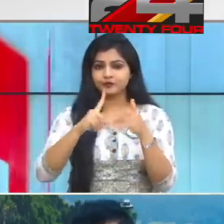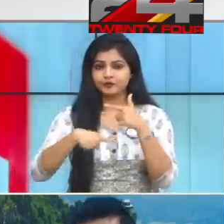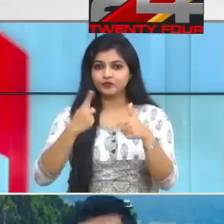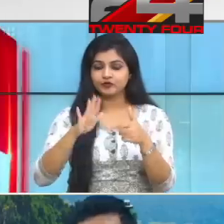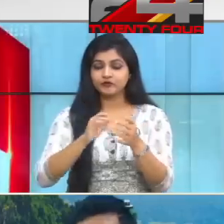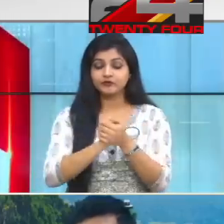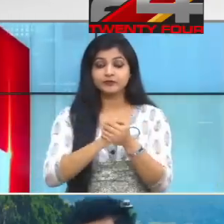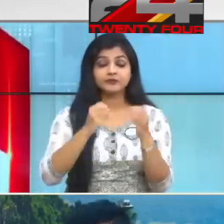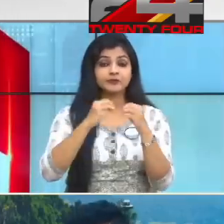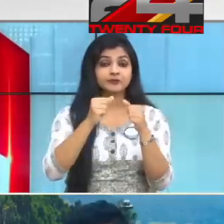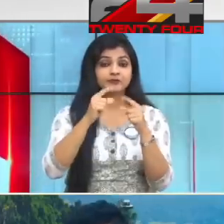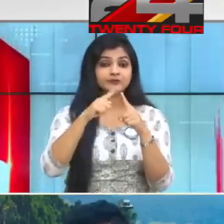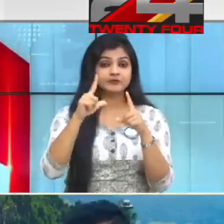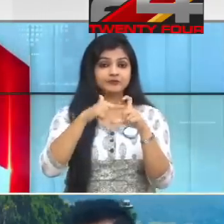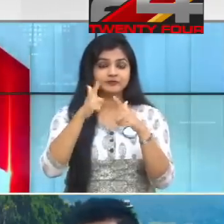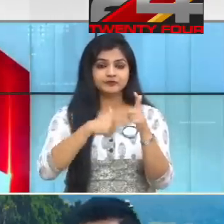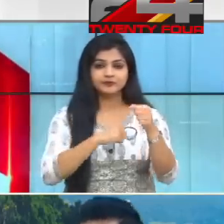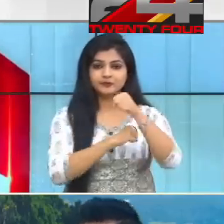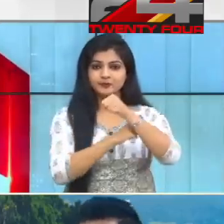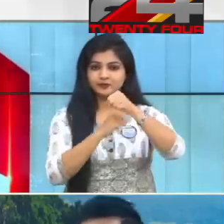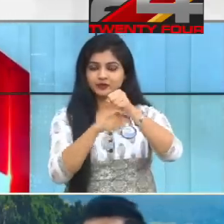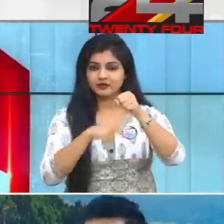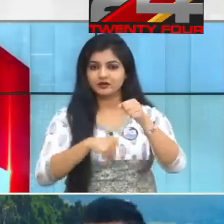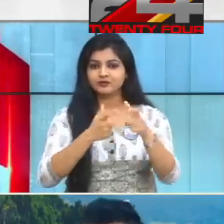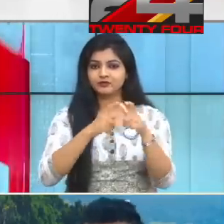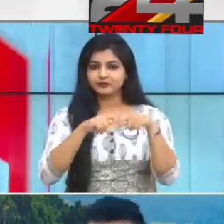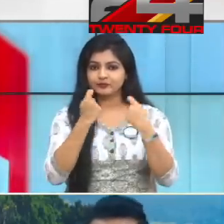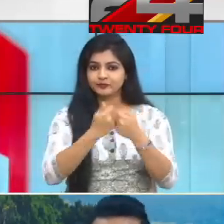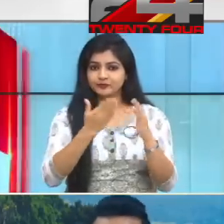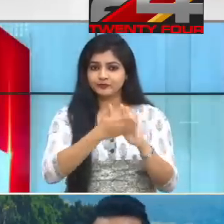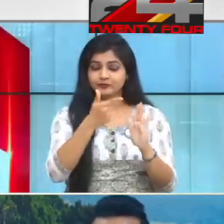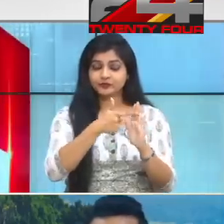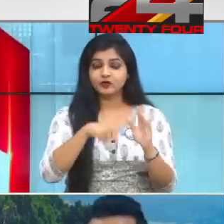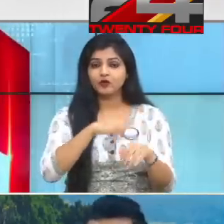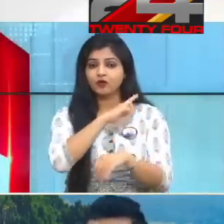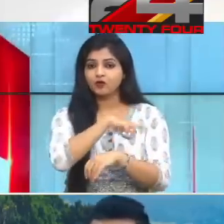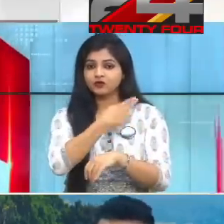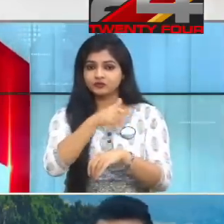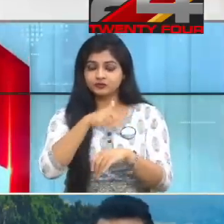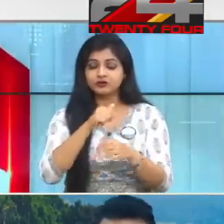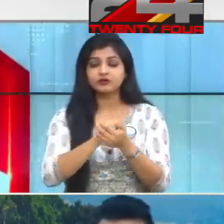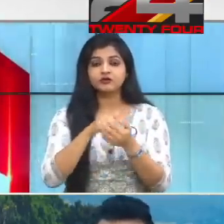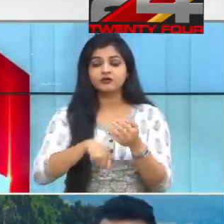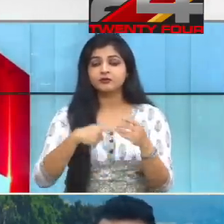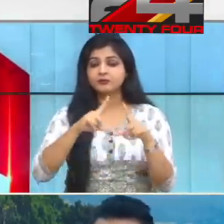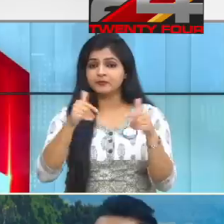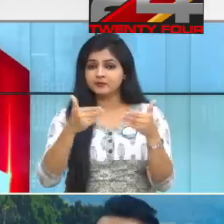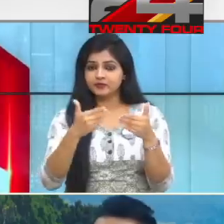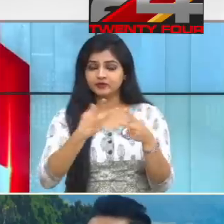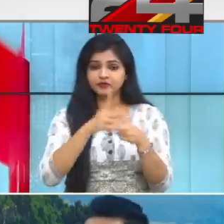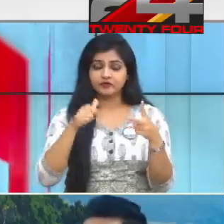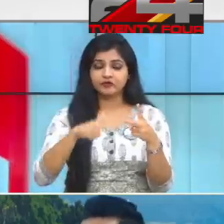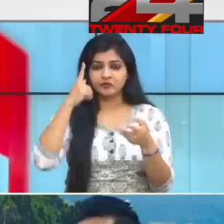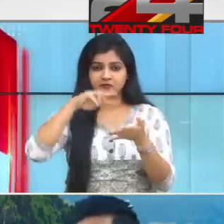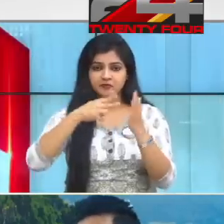ബെയിലി പാലം, പിന്നെ ഒരു ക്യാമ്പ്, പിന്നെ ഹോസ്പിറ്റൽ, പിന്നെ ഇവിടെ വന്ന് മീറ്റിംഗ്, ഇങ്ങനെയാണ് പൊതുവെ പറഞ്ഞിട്ടുള്ളത്. അതിൽ മാറ്റങ്ങൾ ഉണ്ടാകാം, നമ്മുടെ കയ്യിൽ